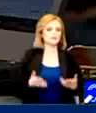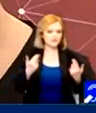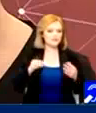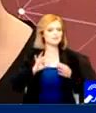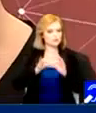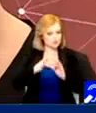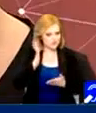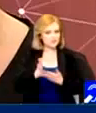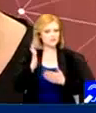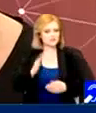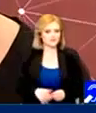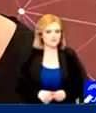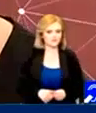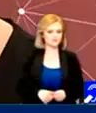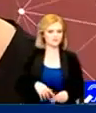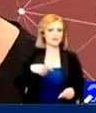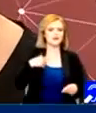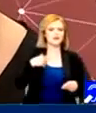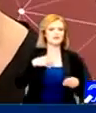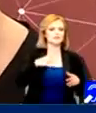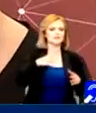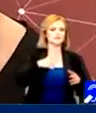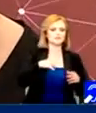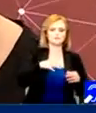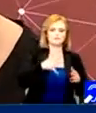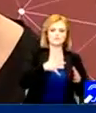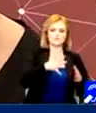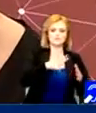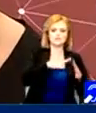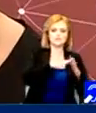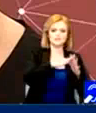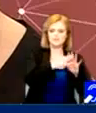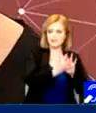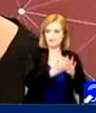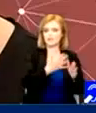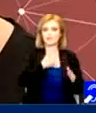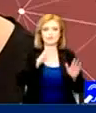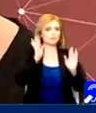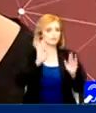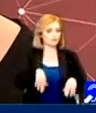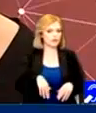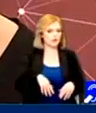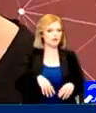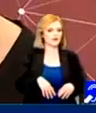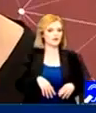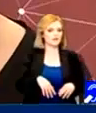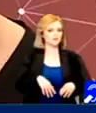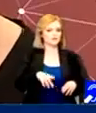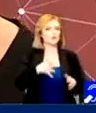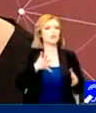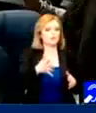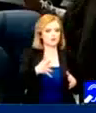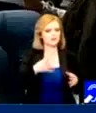totuși. La noi, mai ales prin sate, e foarte dezvoltată ideea că fetele trebuie să... Ei, ok, eu terminat o școală,